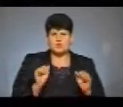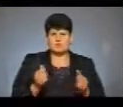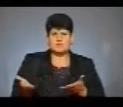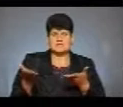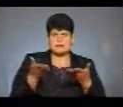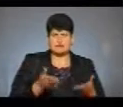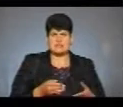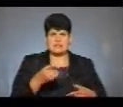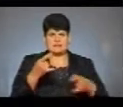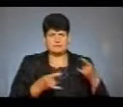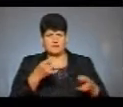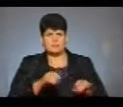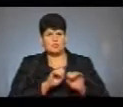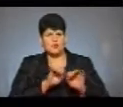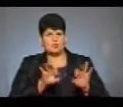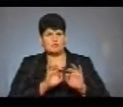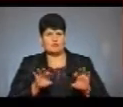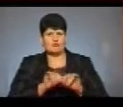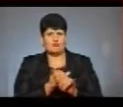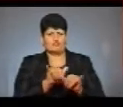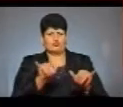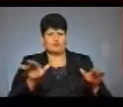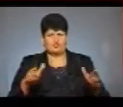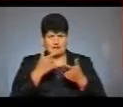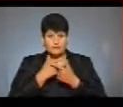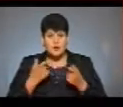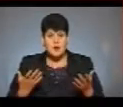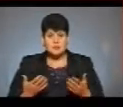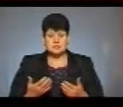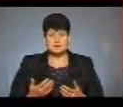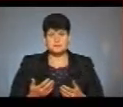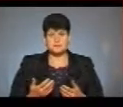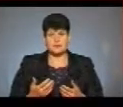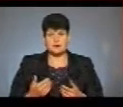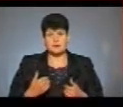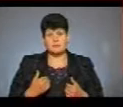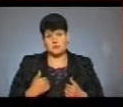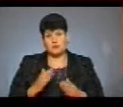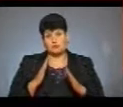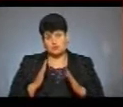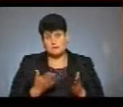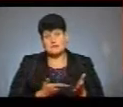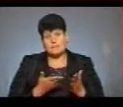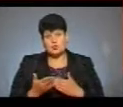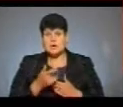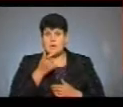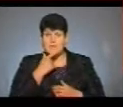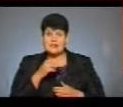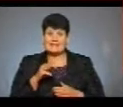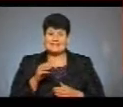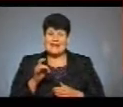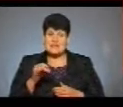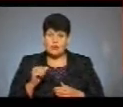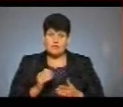телекамери, які будуть розповсюджувати і поширювати цю інформацію. А ми будемо, певно, запрошувати пані Третьякову і інших людей, які